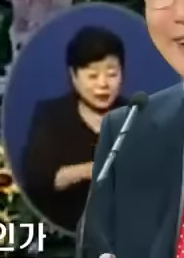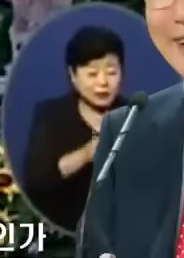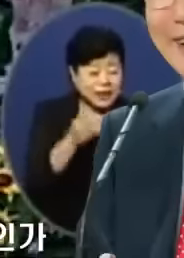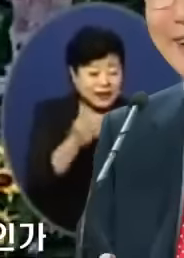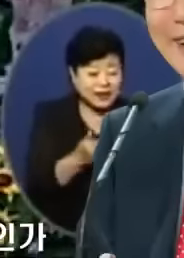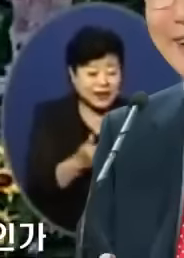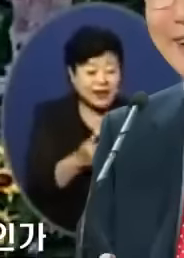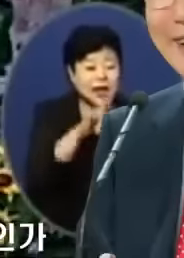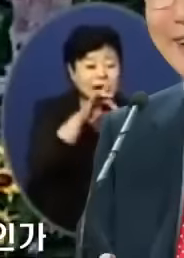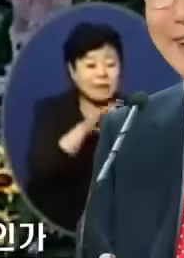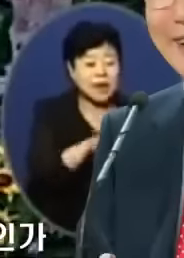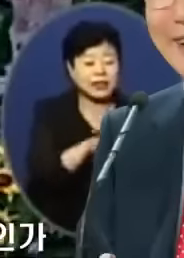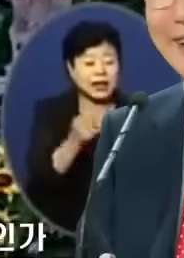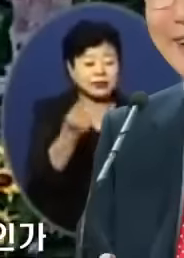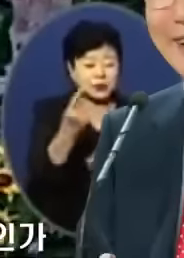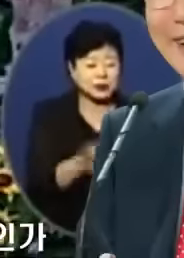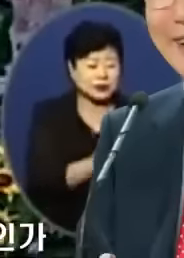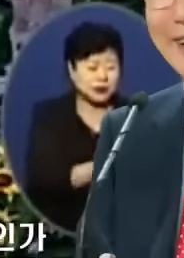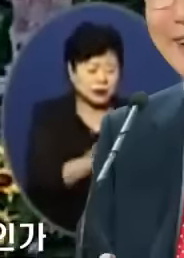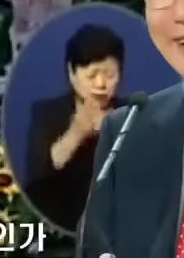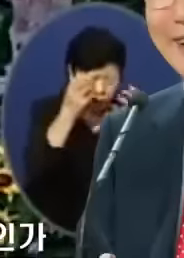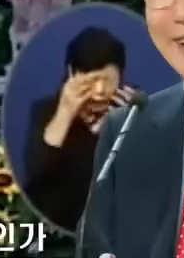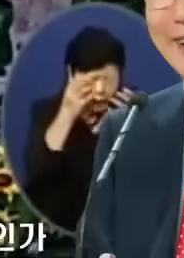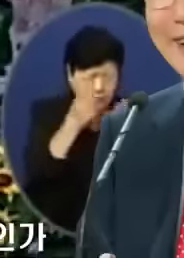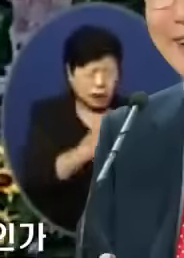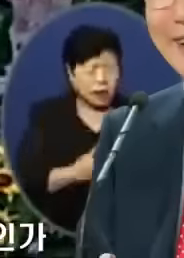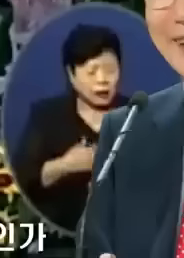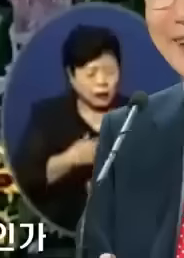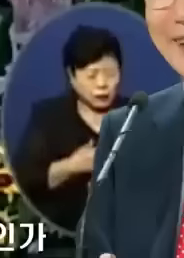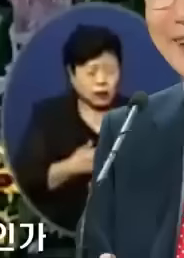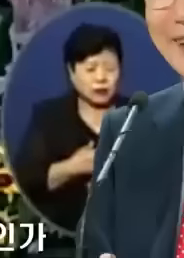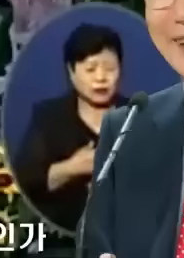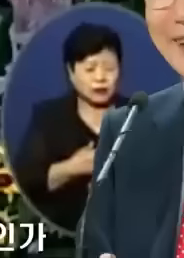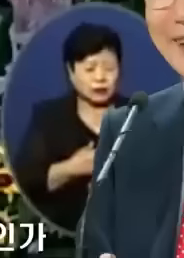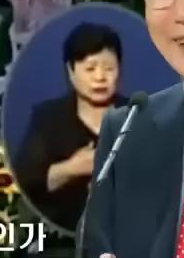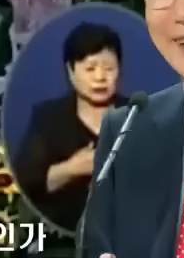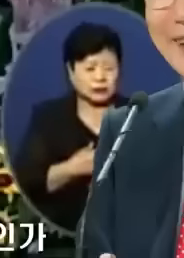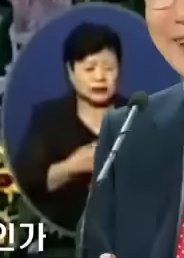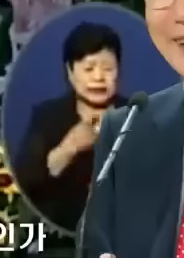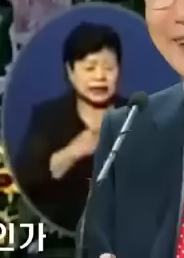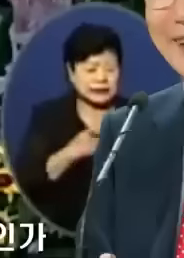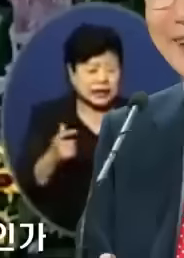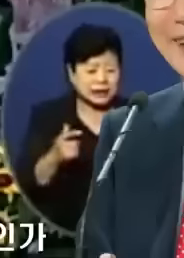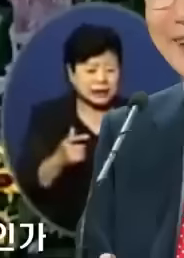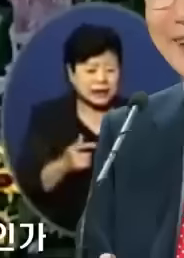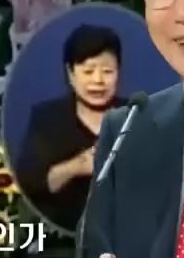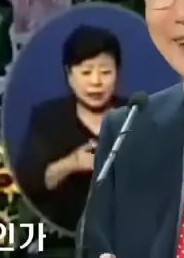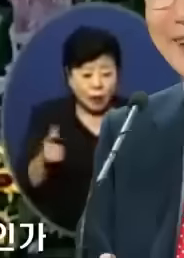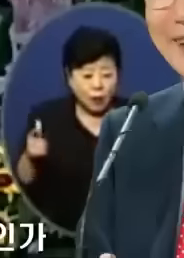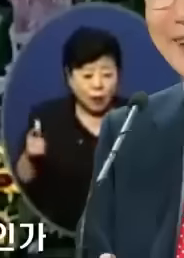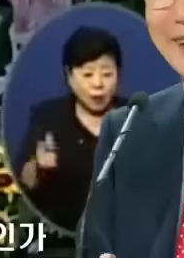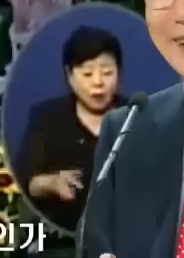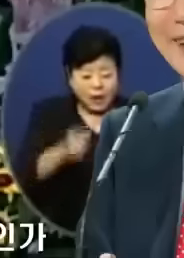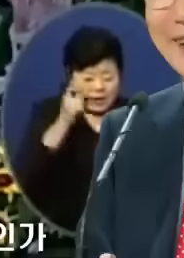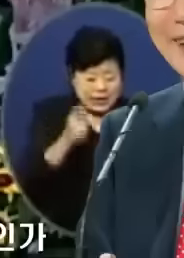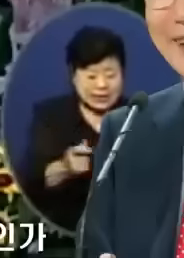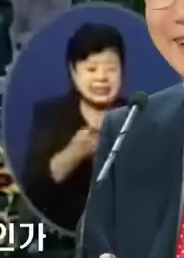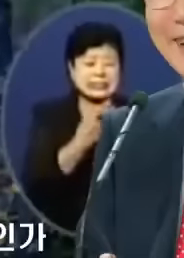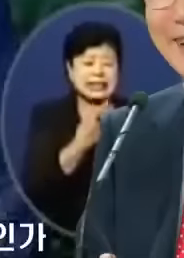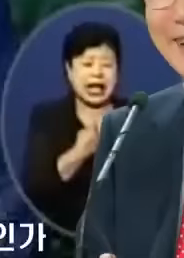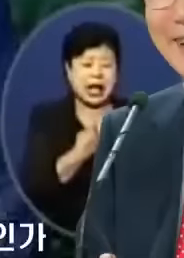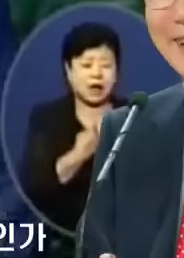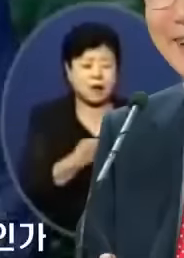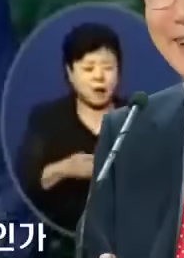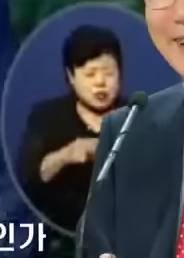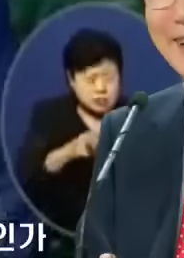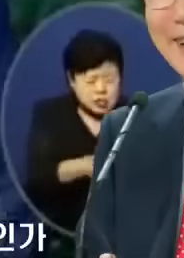우리에게 마귀가 가지고 온 온갖 고난과 고통을 당치 않게 하시는 것이 아니라 당해서